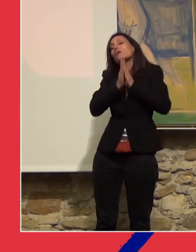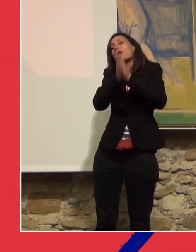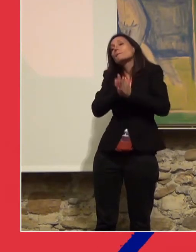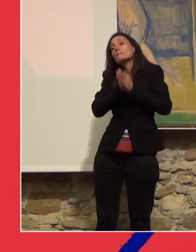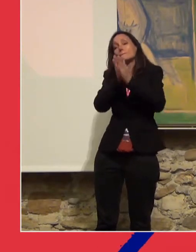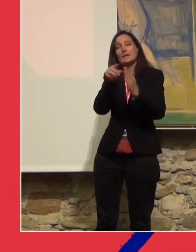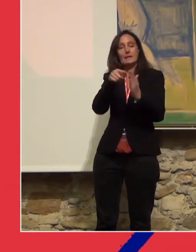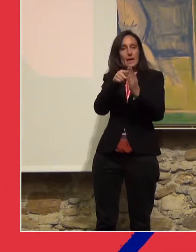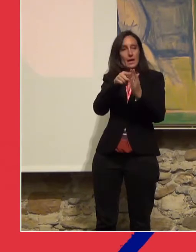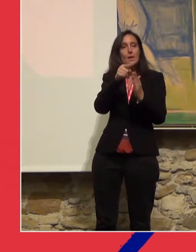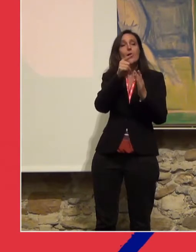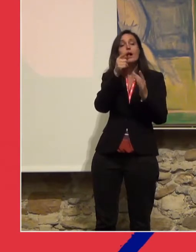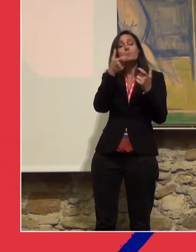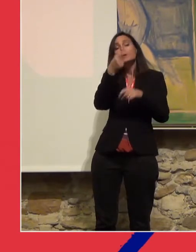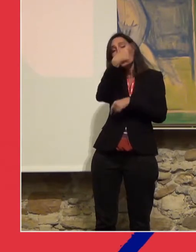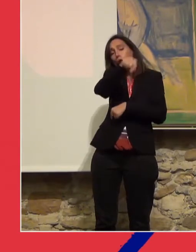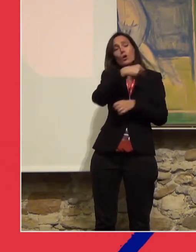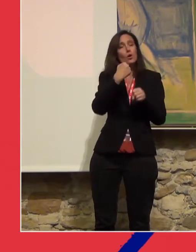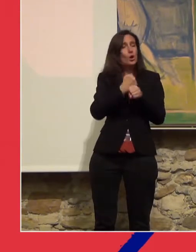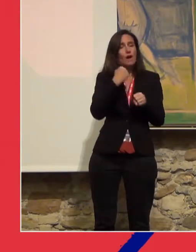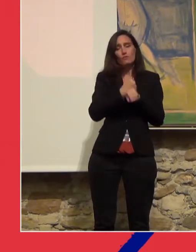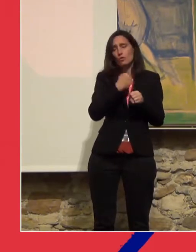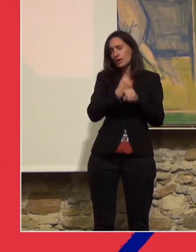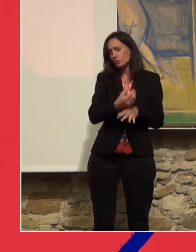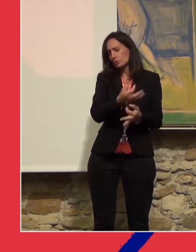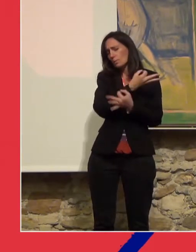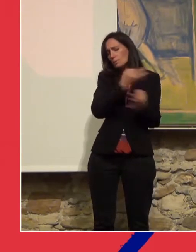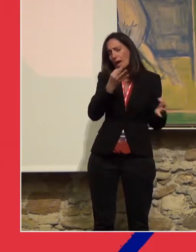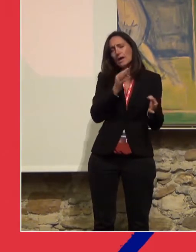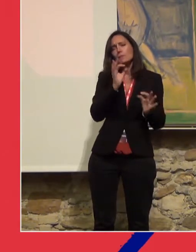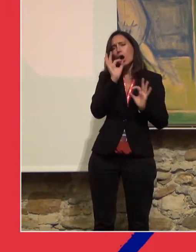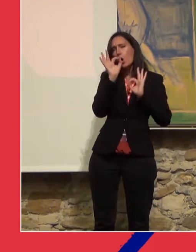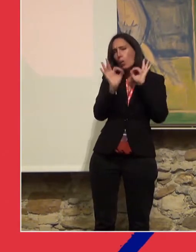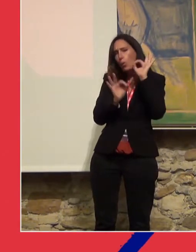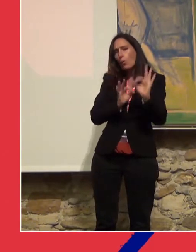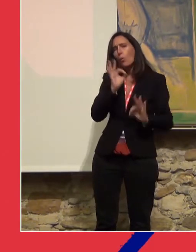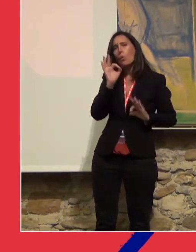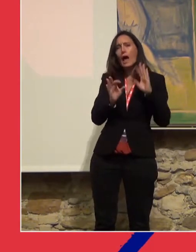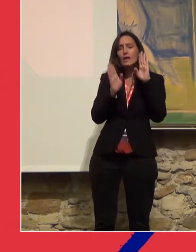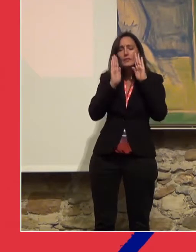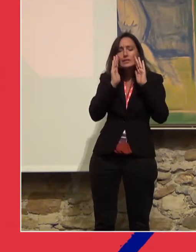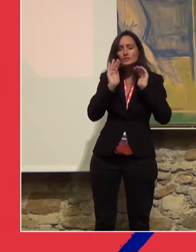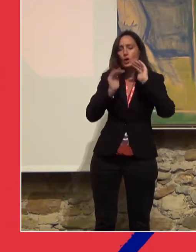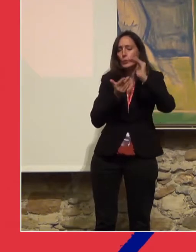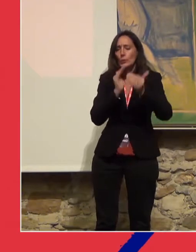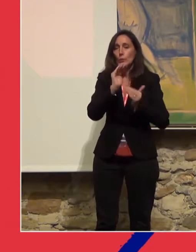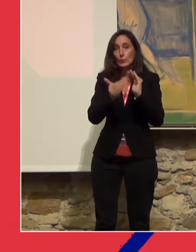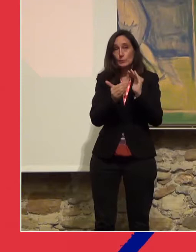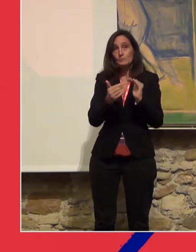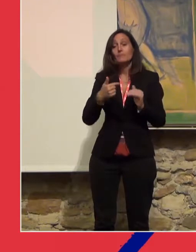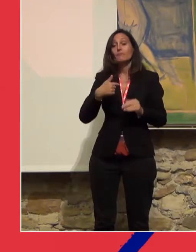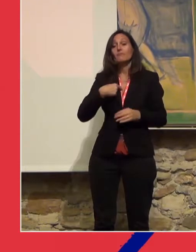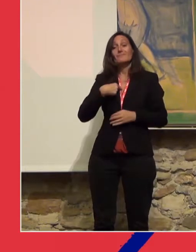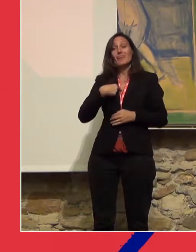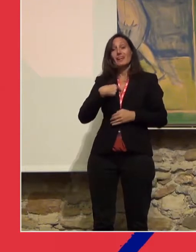bene, con cura e dedizione premurosa. Dopo 36 giorni di immobilità e